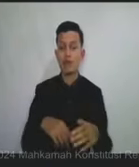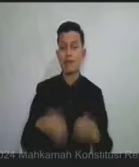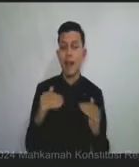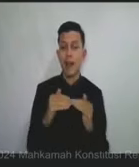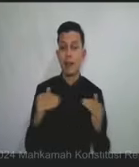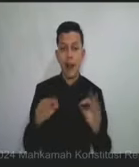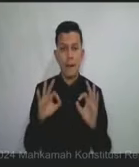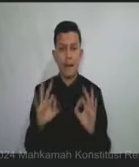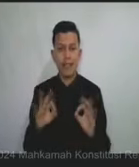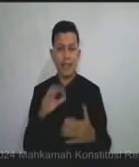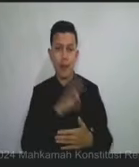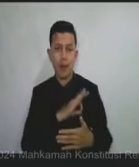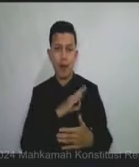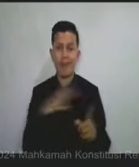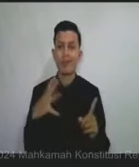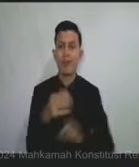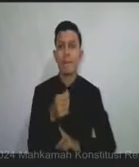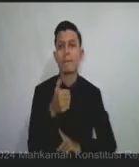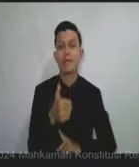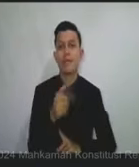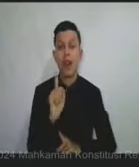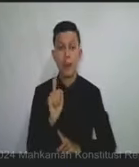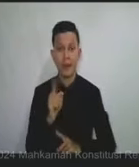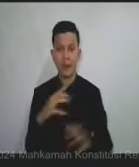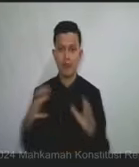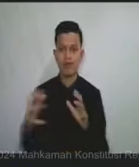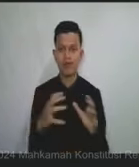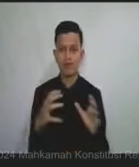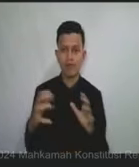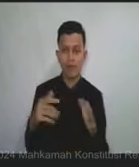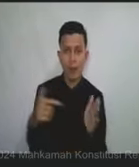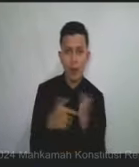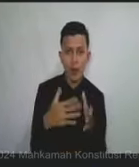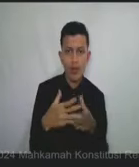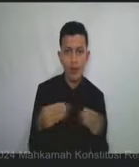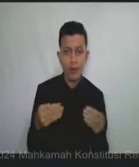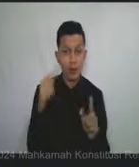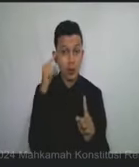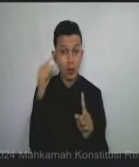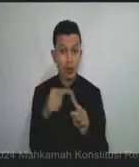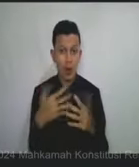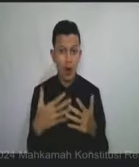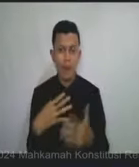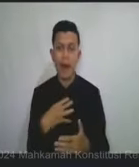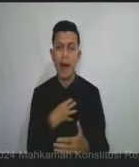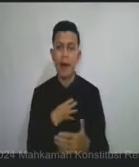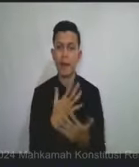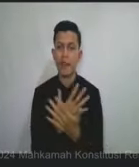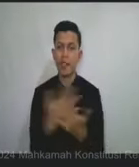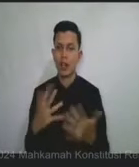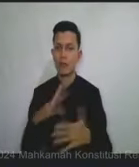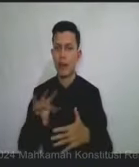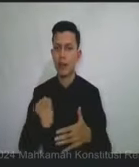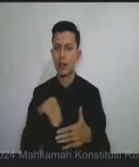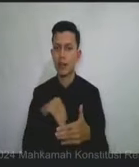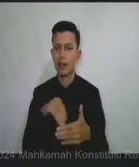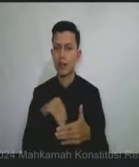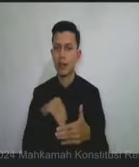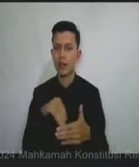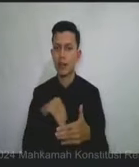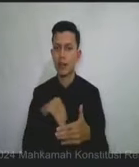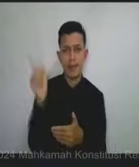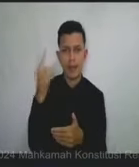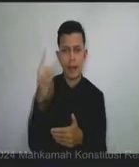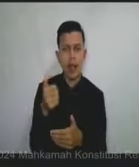penyelesaian sengketa Pemilu bertujuan untuk menjamin dan memastikan bahwa hak setiap warga negara untuk berpartisipasi dalam pemerintahan demokrasi dapat terlaksana dalam